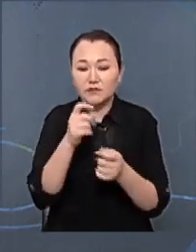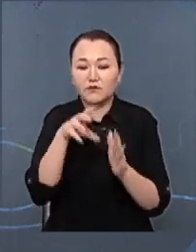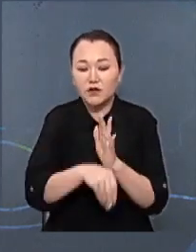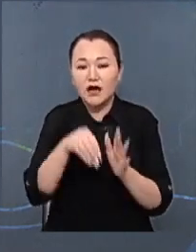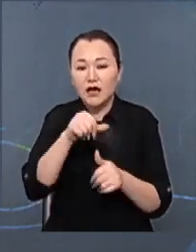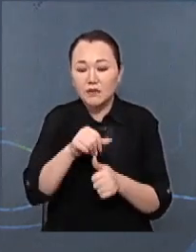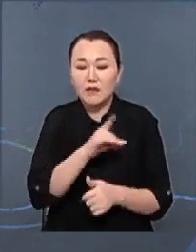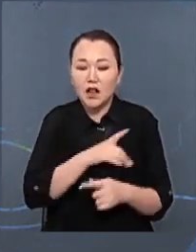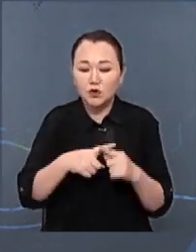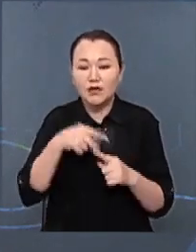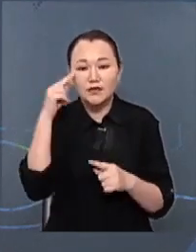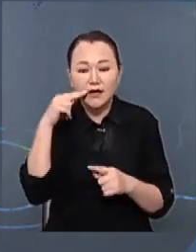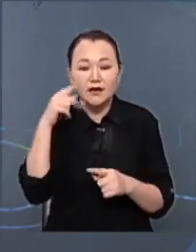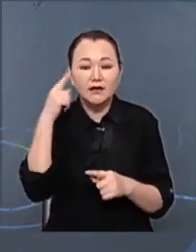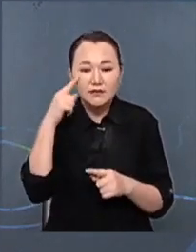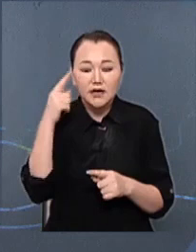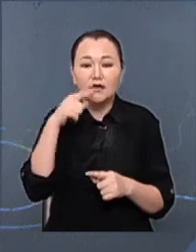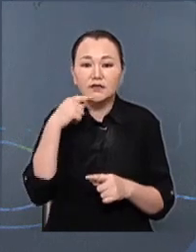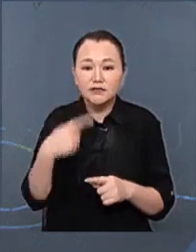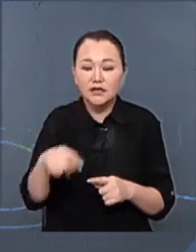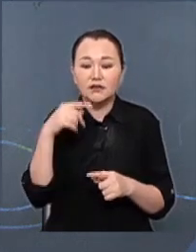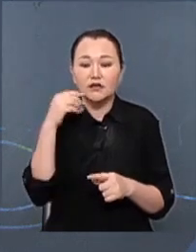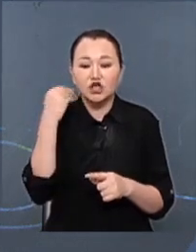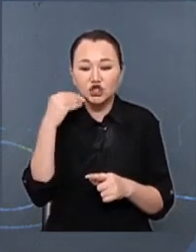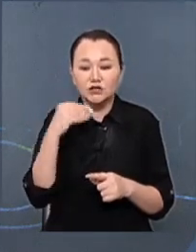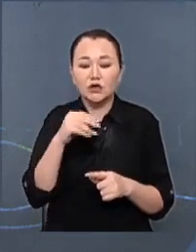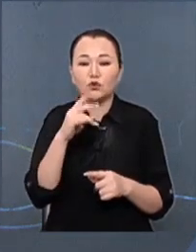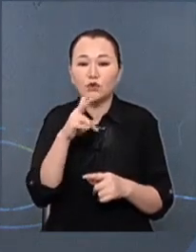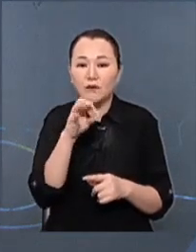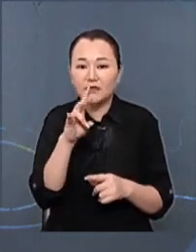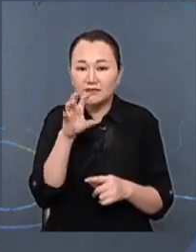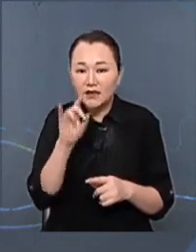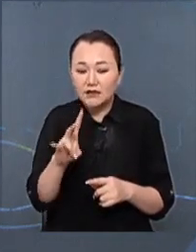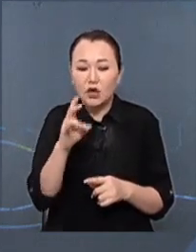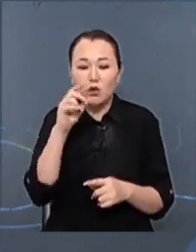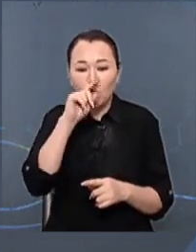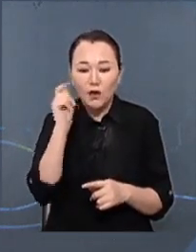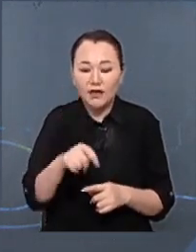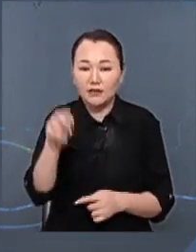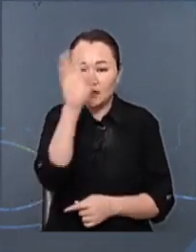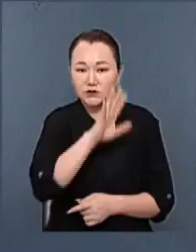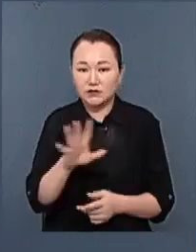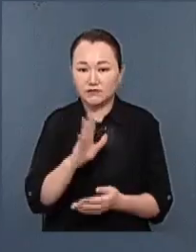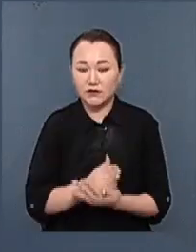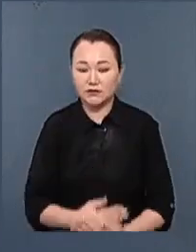Армения, Беларусь, Қытай, Қырғызстан, Ресей, Тәжікстан, Түркменстан және Украина мемлекеттері бар.